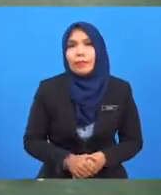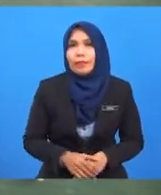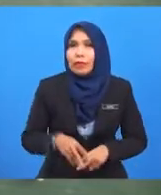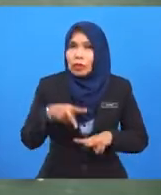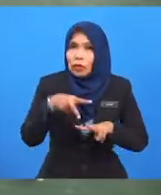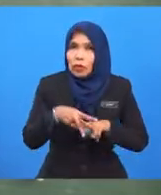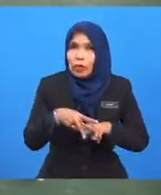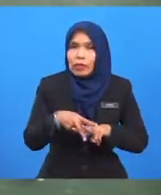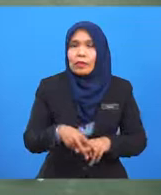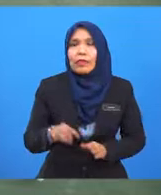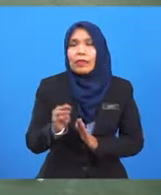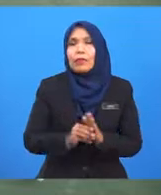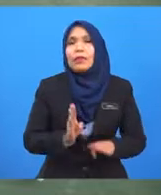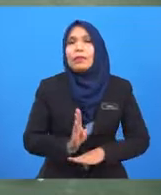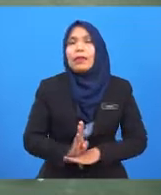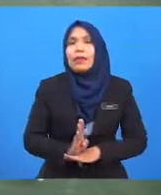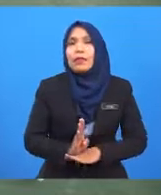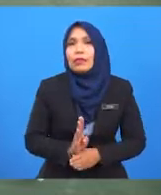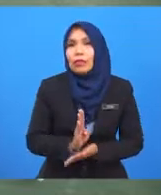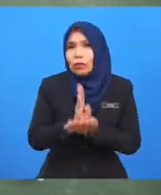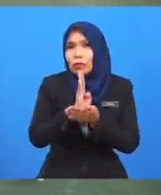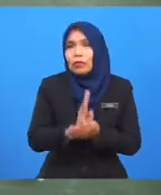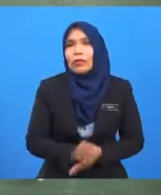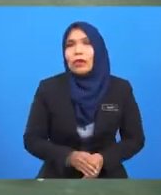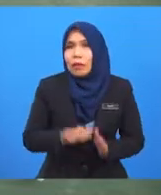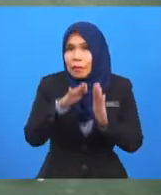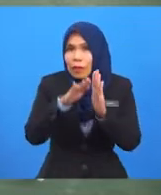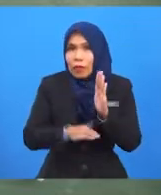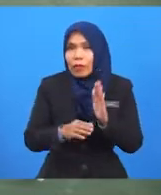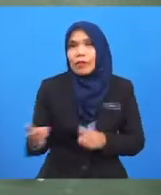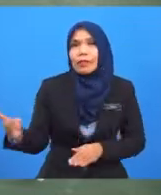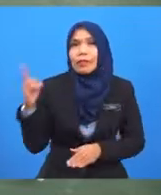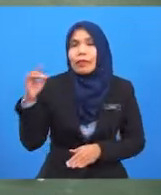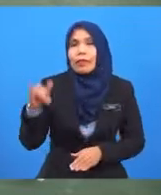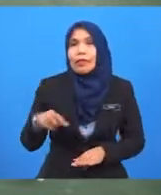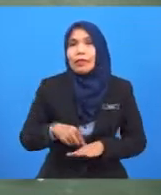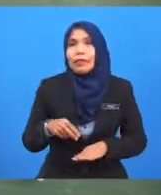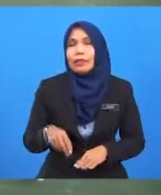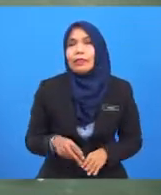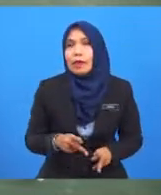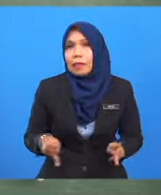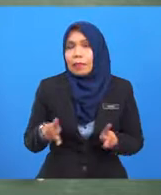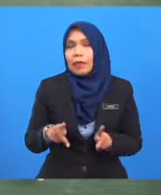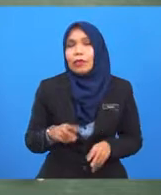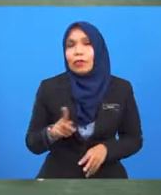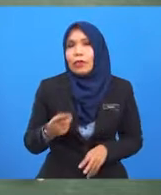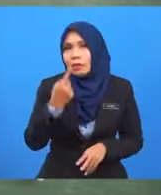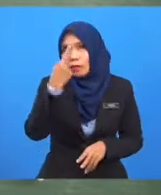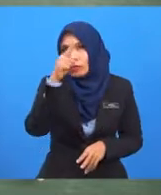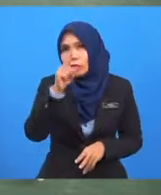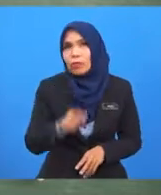pula membantu mengurangkan daya yang diperlukan untuk memotong